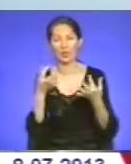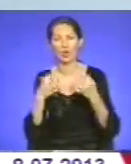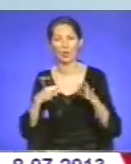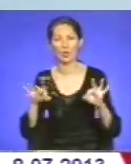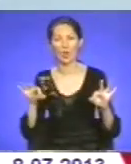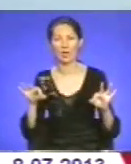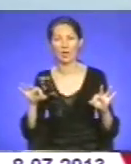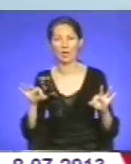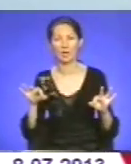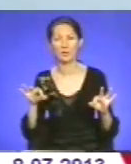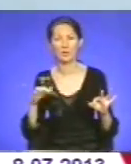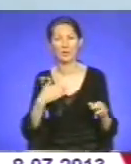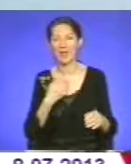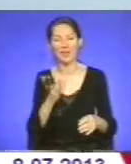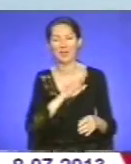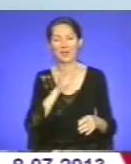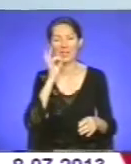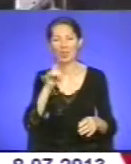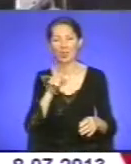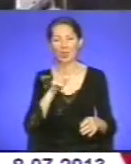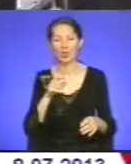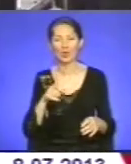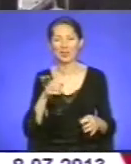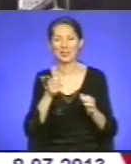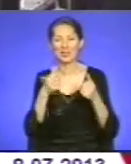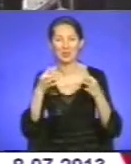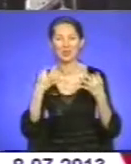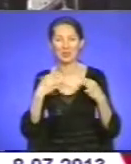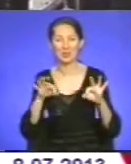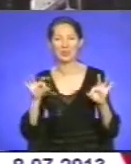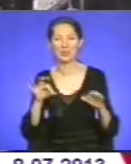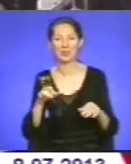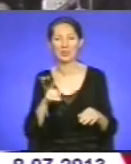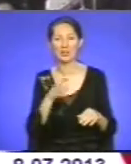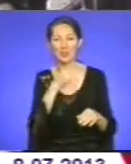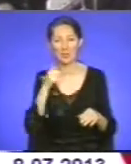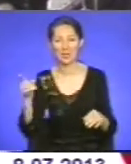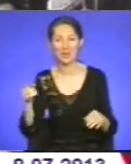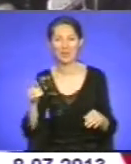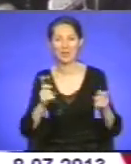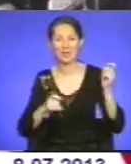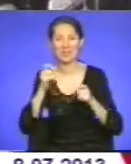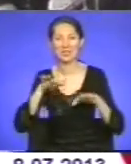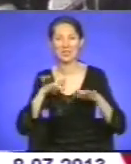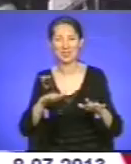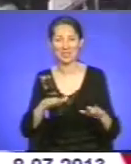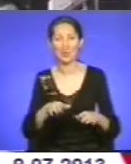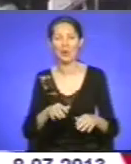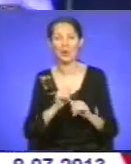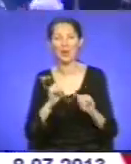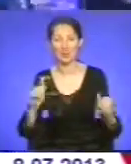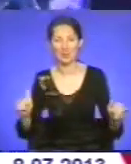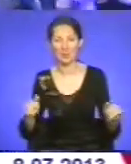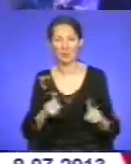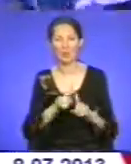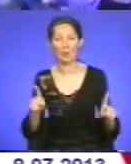дозволялося, а я вам не скажу, що дозволялося. А тим часом фестивальне дійство набирало обертів. З особливою